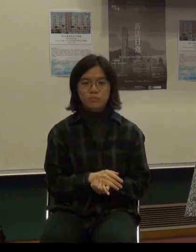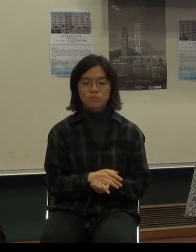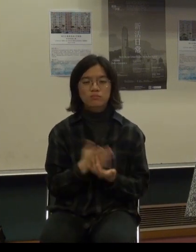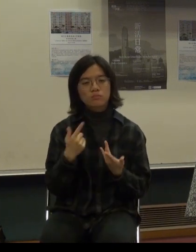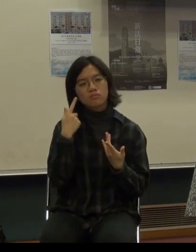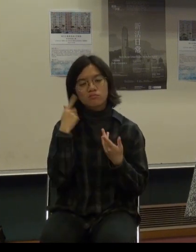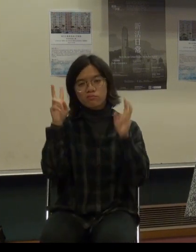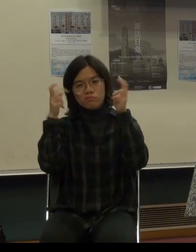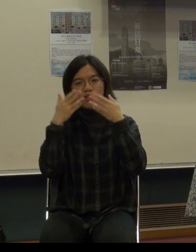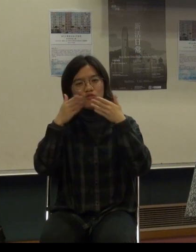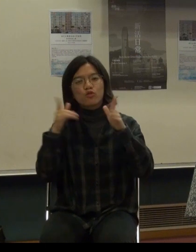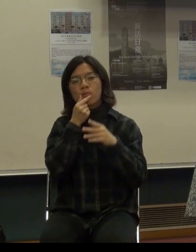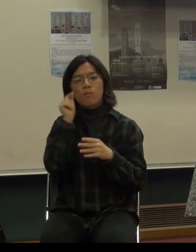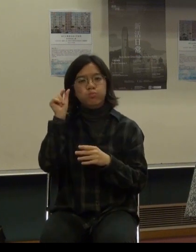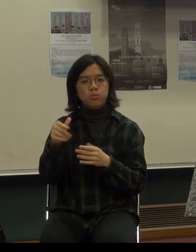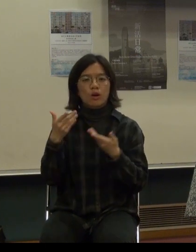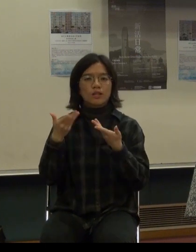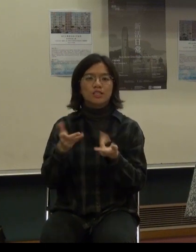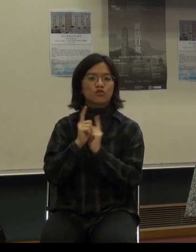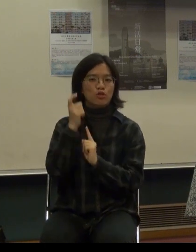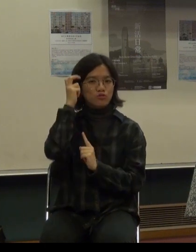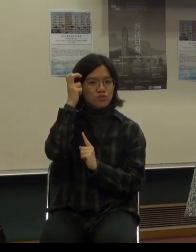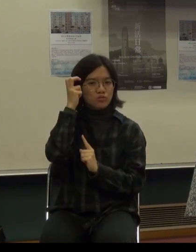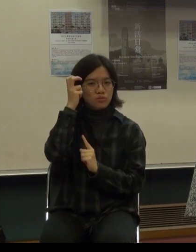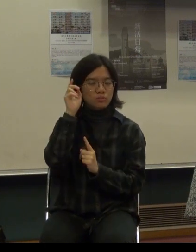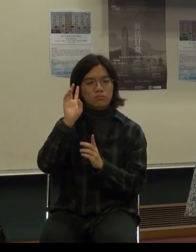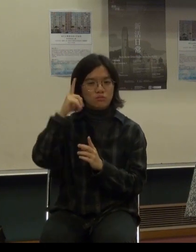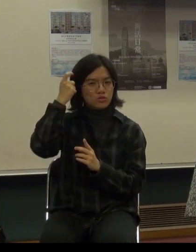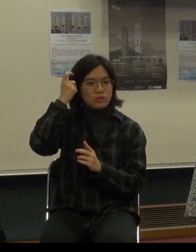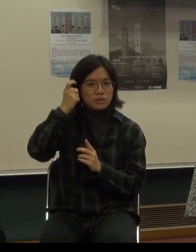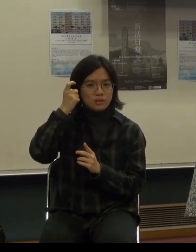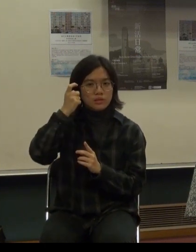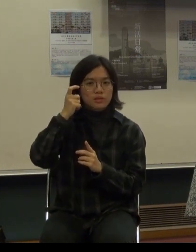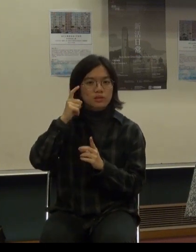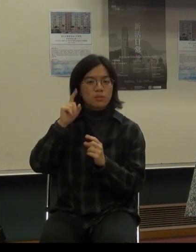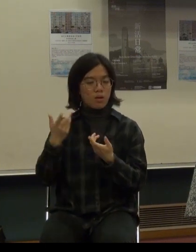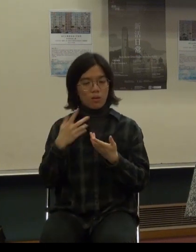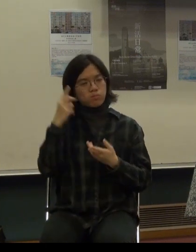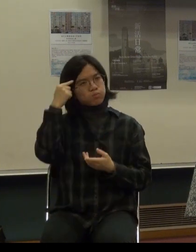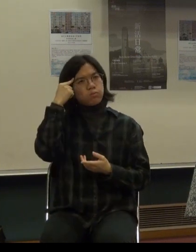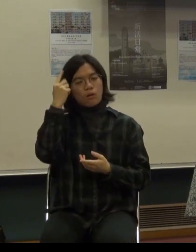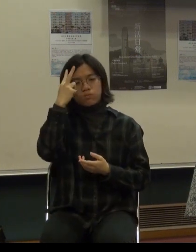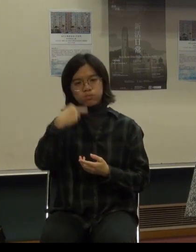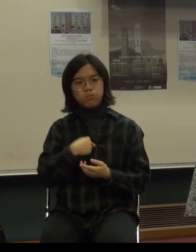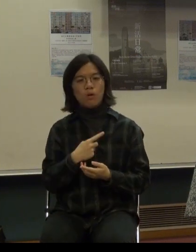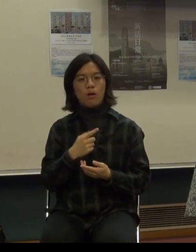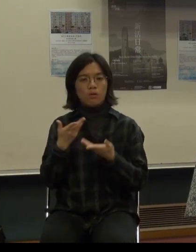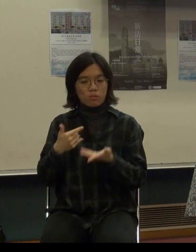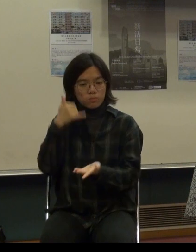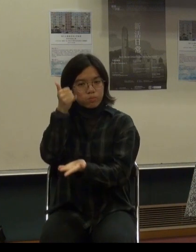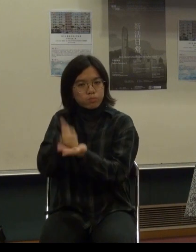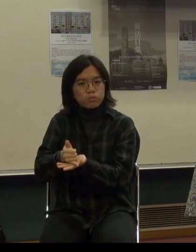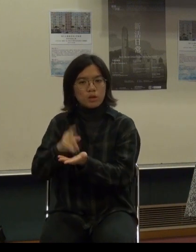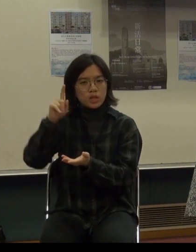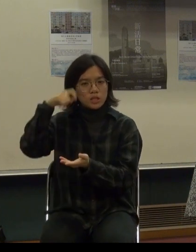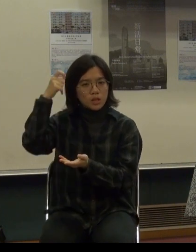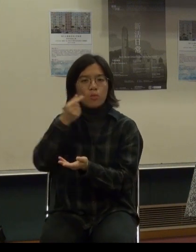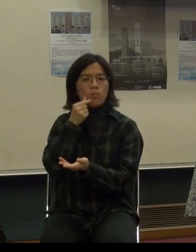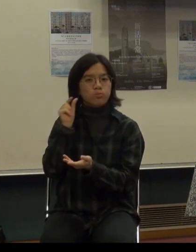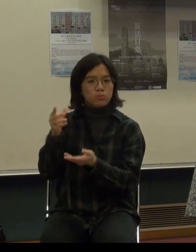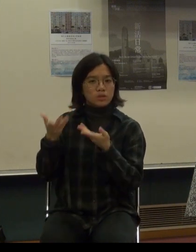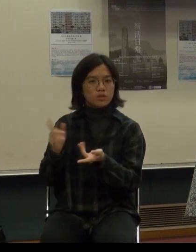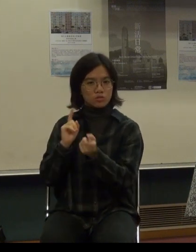一個現代主義，他們開始有一個這樣的 consciousness， 我們在一個現代社會裡面，我們的社會跟以前的社會是不同了，